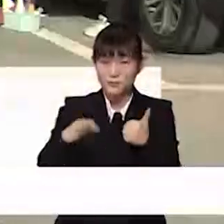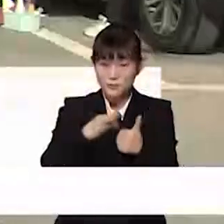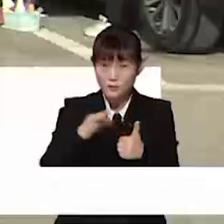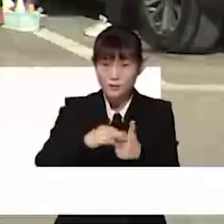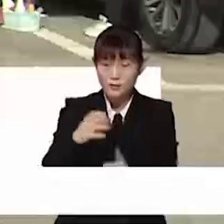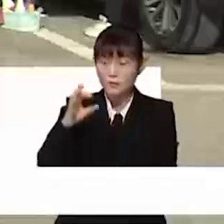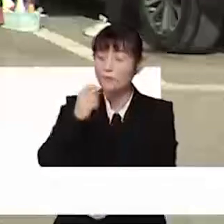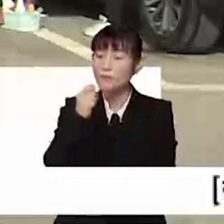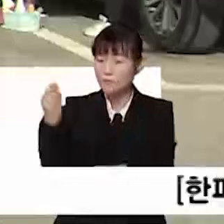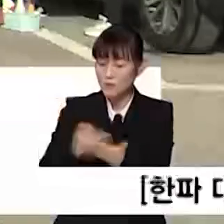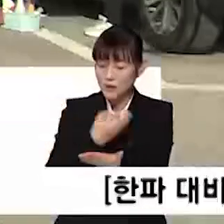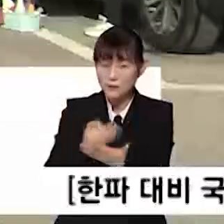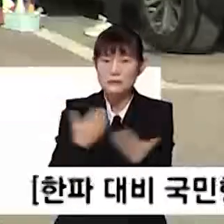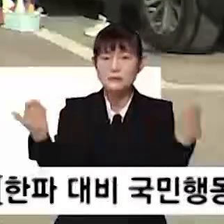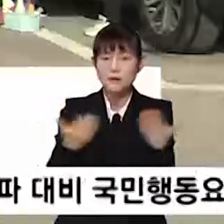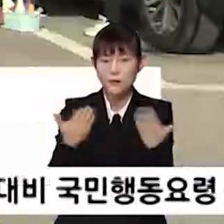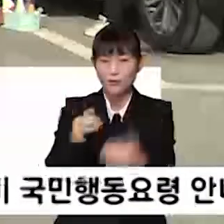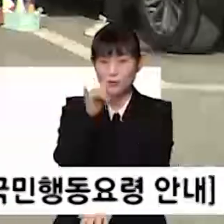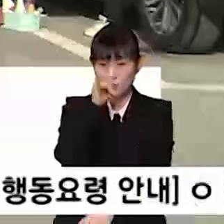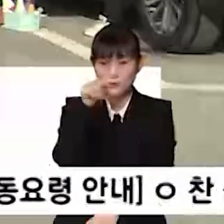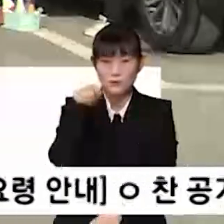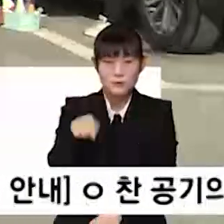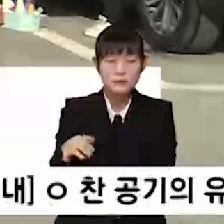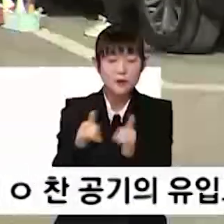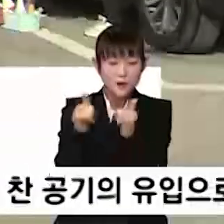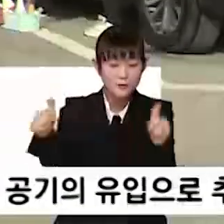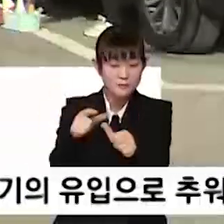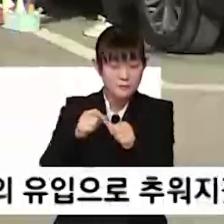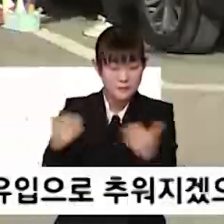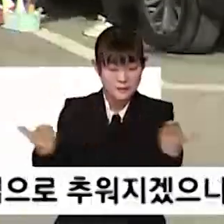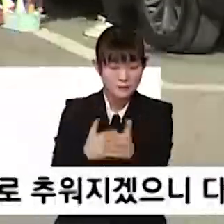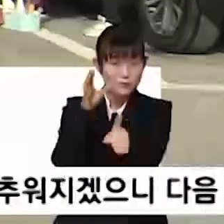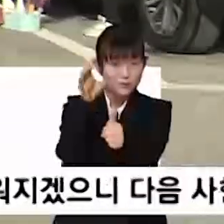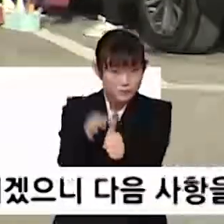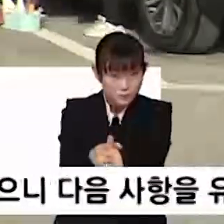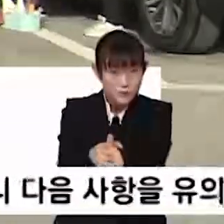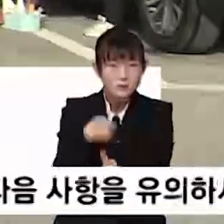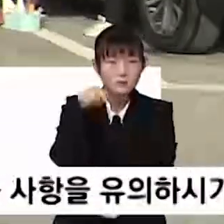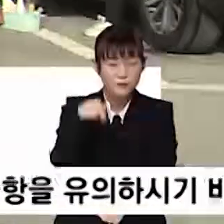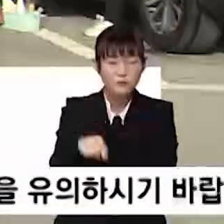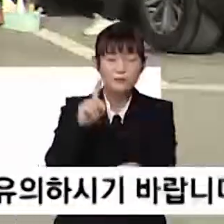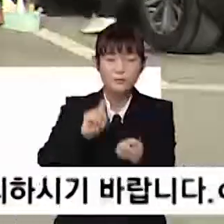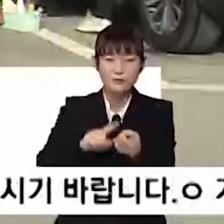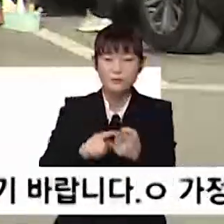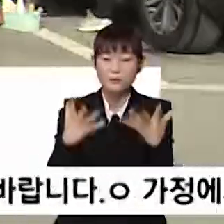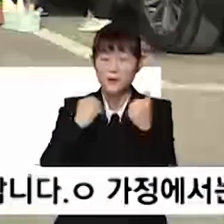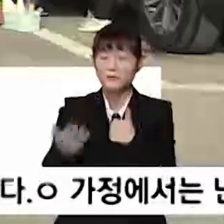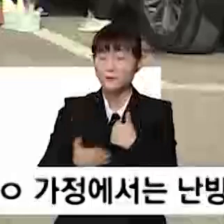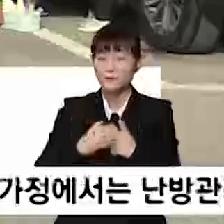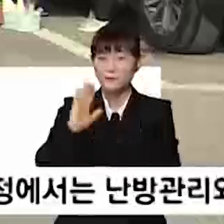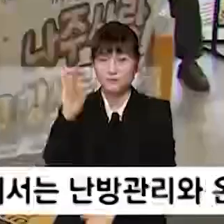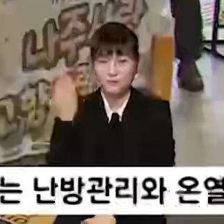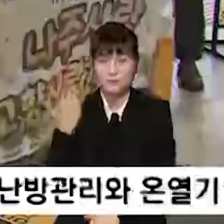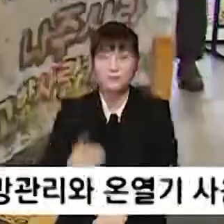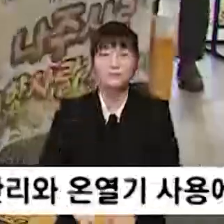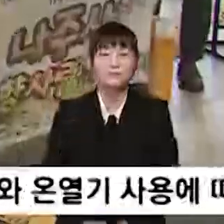차상위 계층분들이 일하고 계시는데 한 사람이라도 더 일할 수 있는 일자리 제공 부분에서 많은 도움이 되고